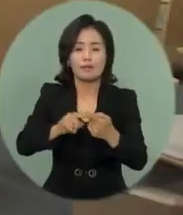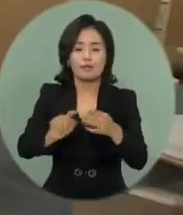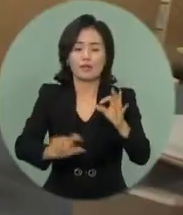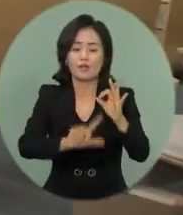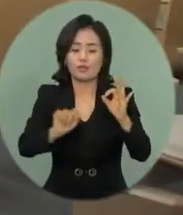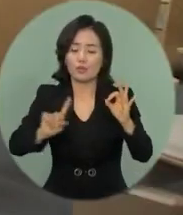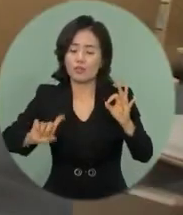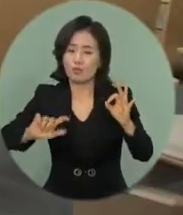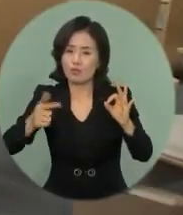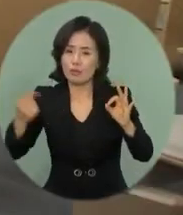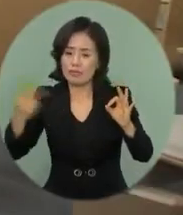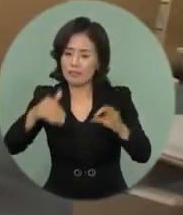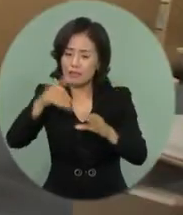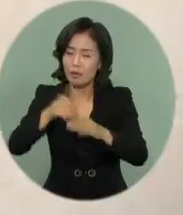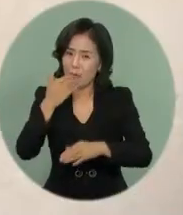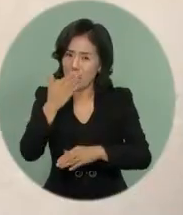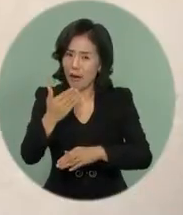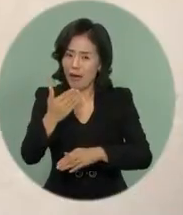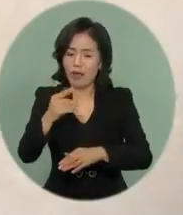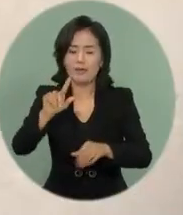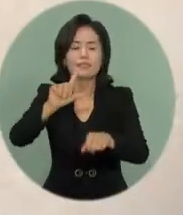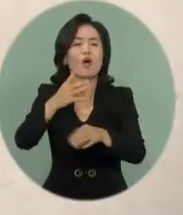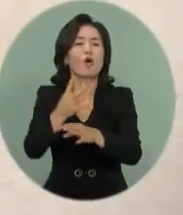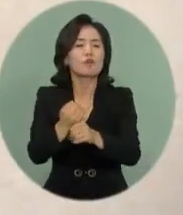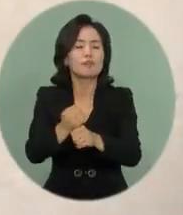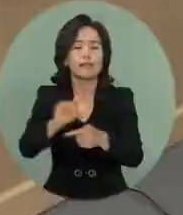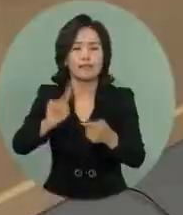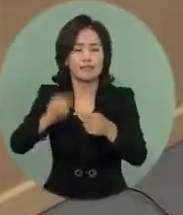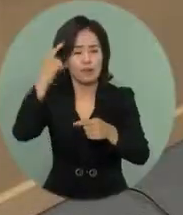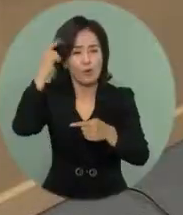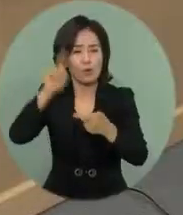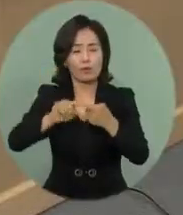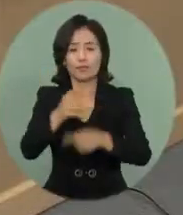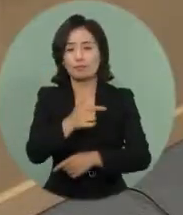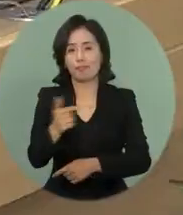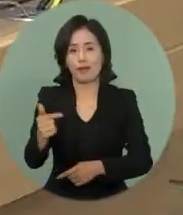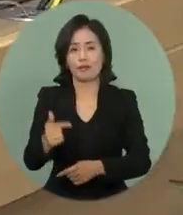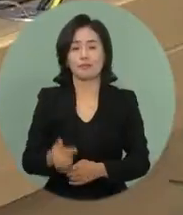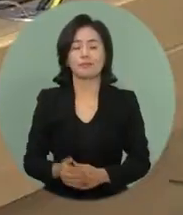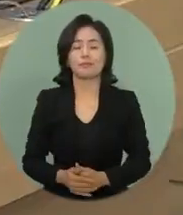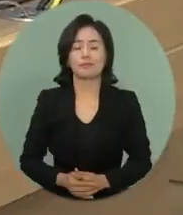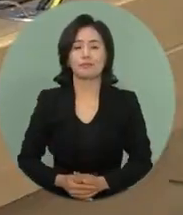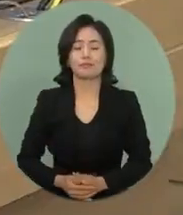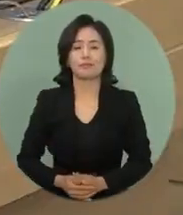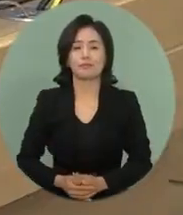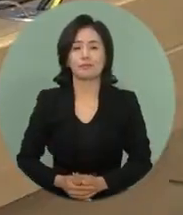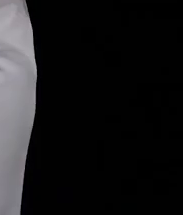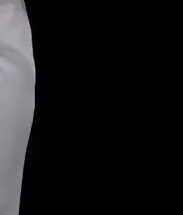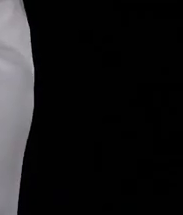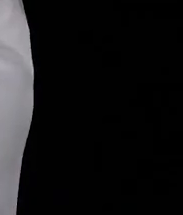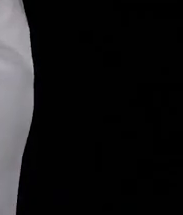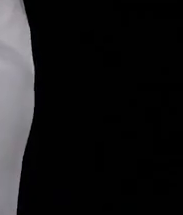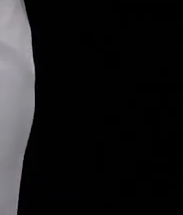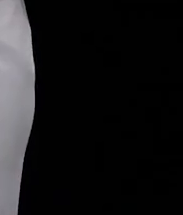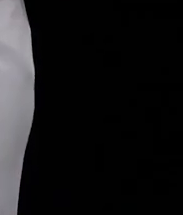10월 재선거를 치를 수도 있어 그 시기에도 관심이 쏠리고 있습니다. MBC 뉴스 김영창입니다.